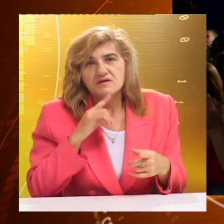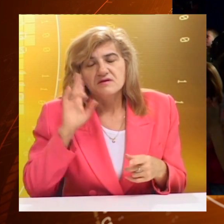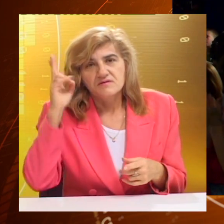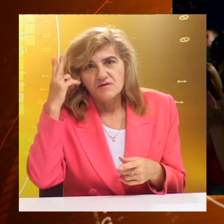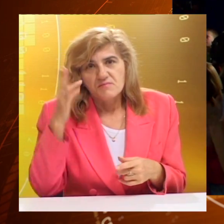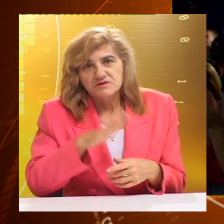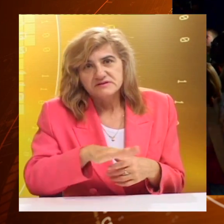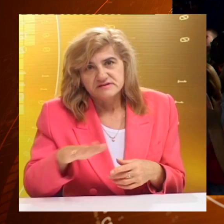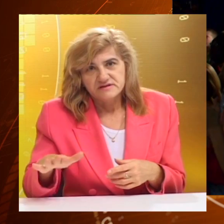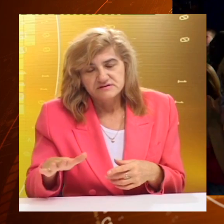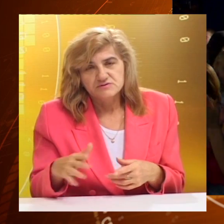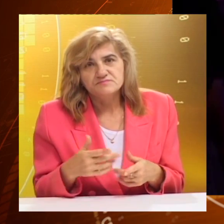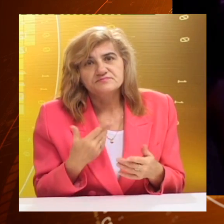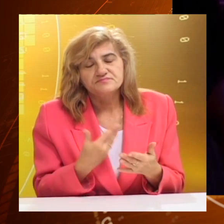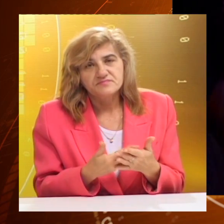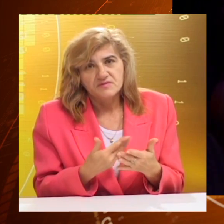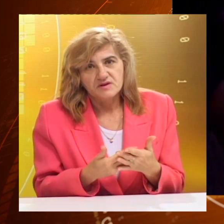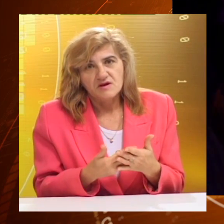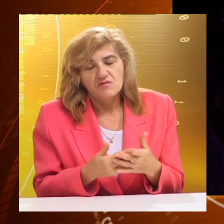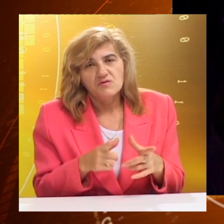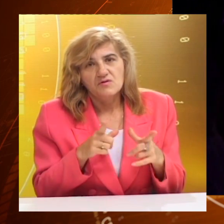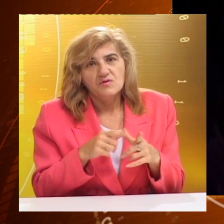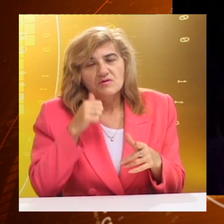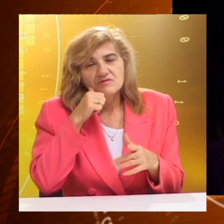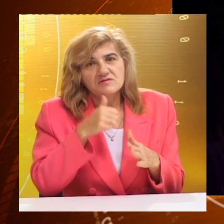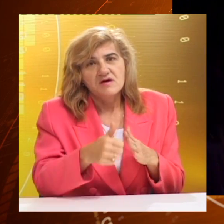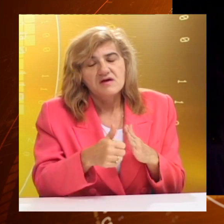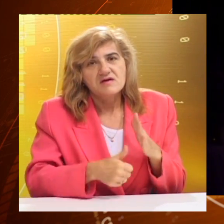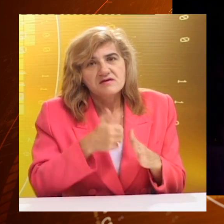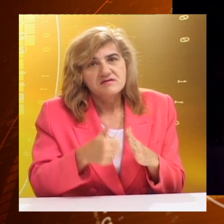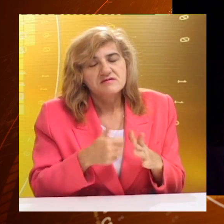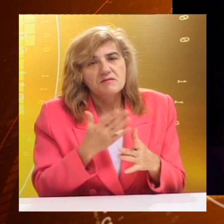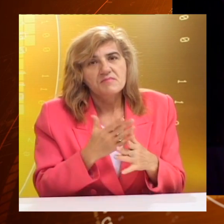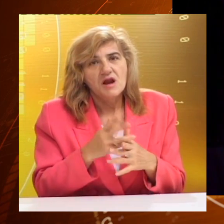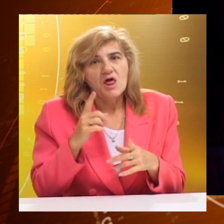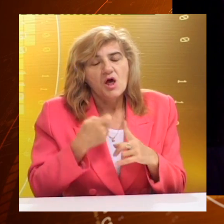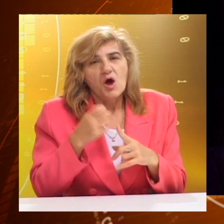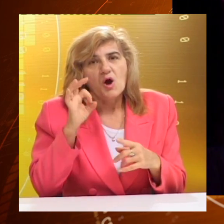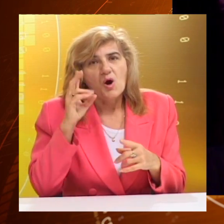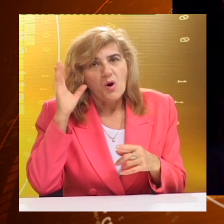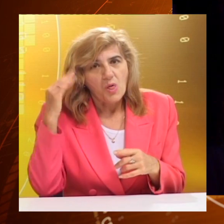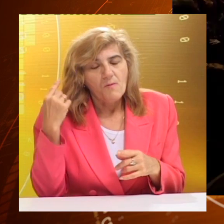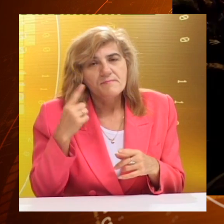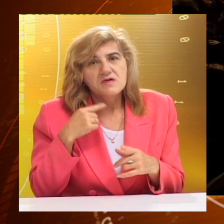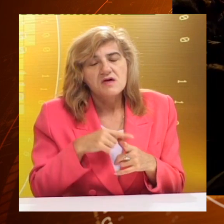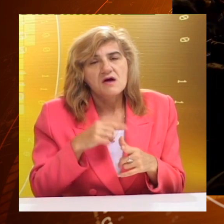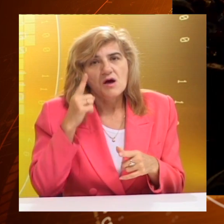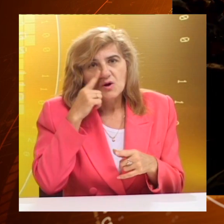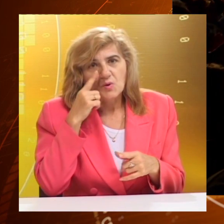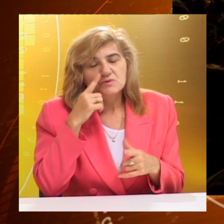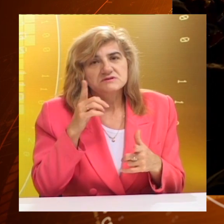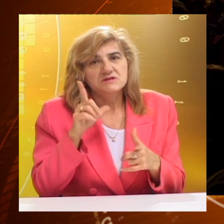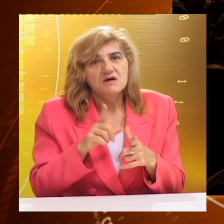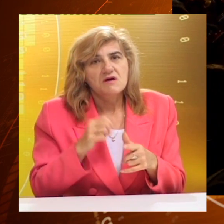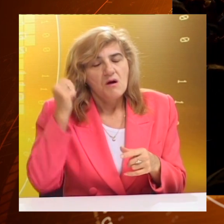razvoju kulture i scenske umetnosti za decu. Publici su tokom trajanja festivala predstavljena ostvarenje iz Kolumbije, Rusije, Bosne i